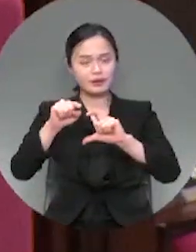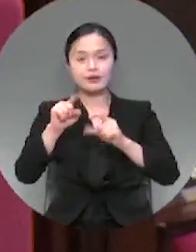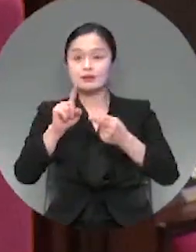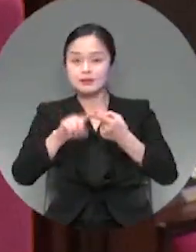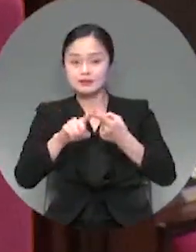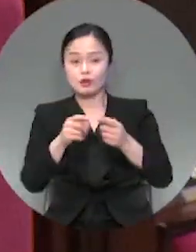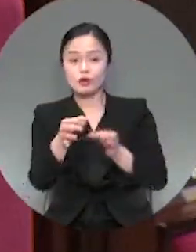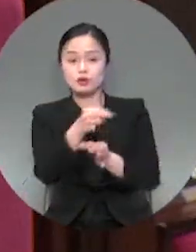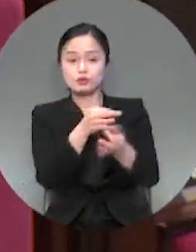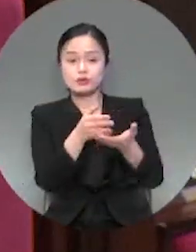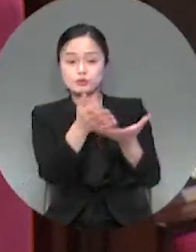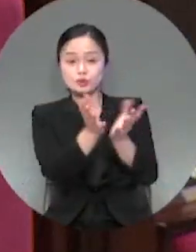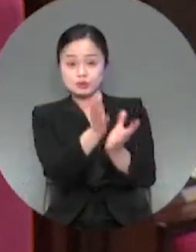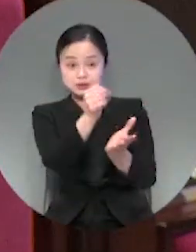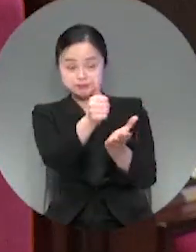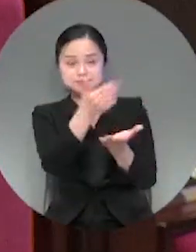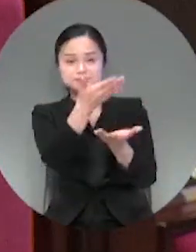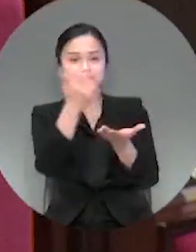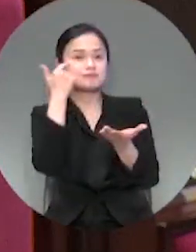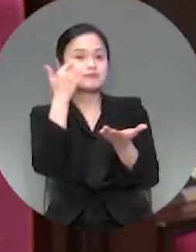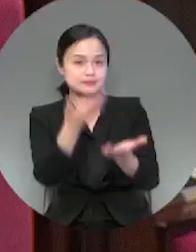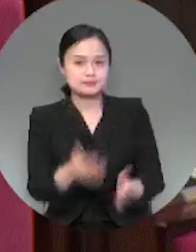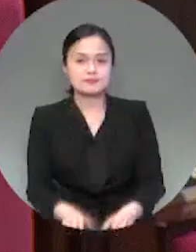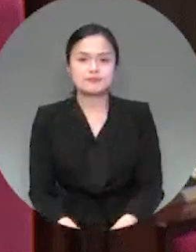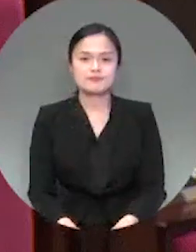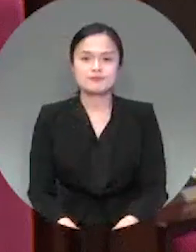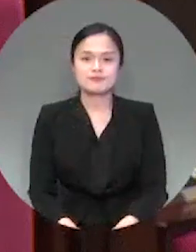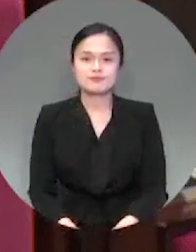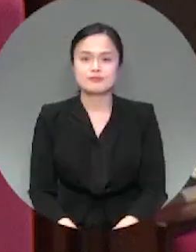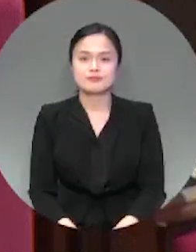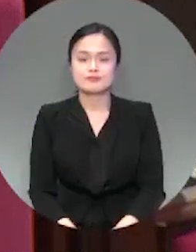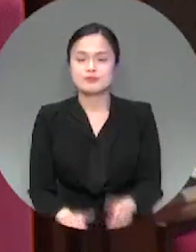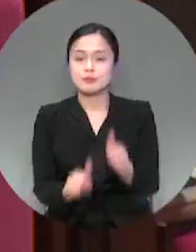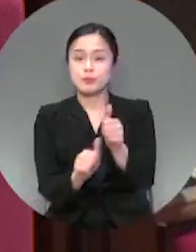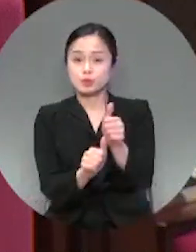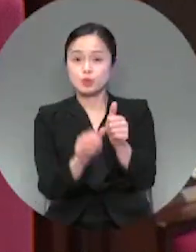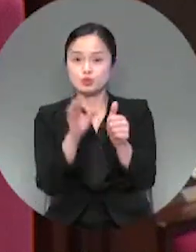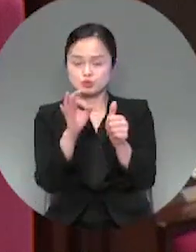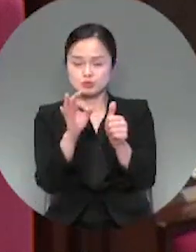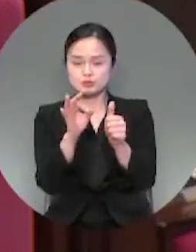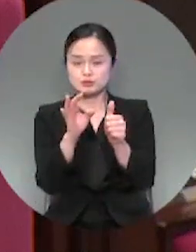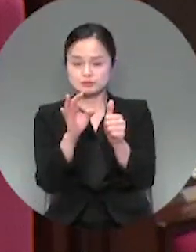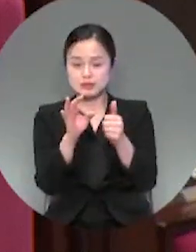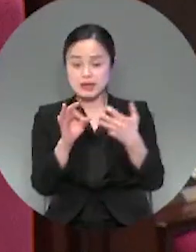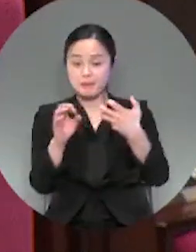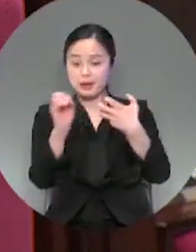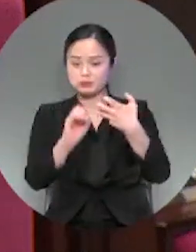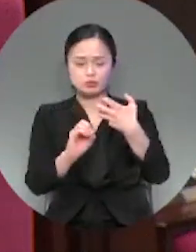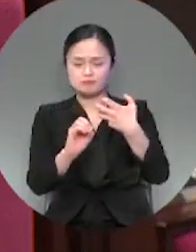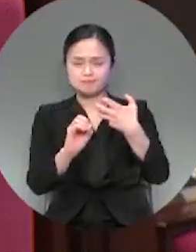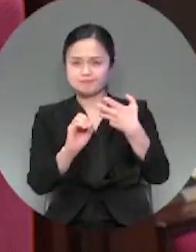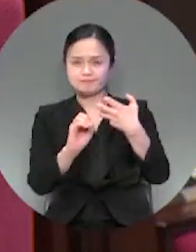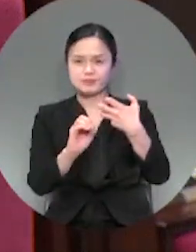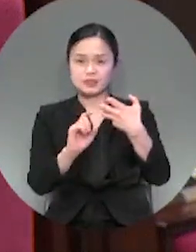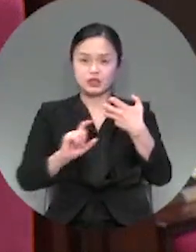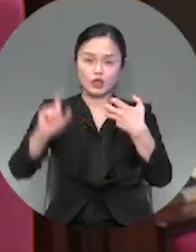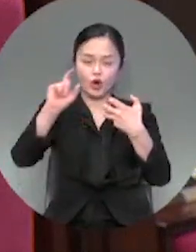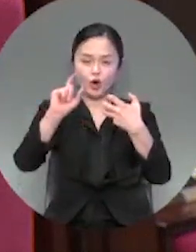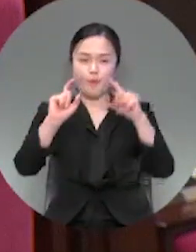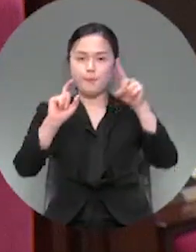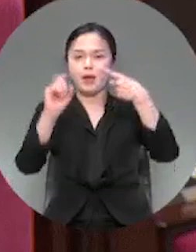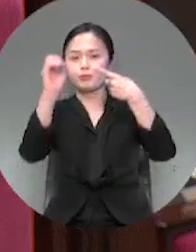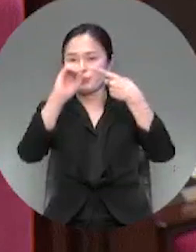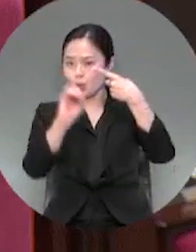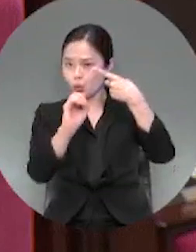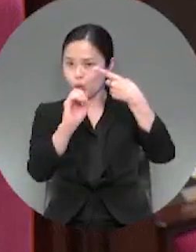부총리께 여쭙겠습니다. 보정률을 80%에서 100%로 올리는 문제, 그리고, 정부